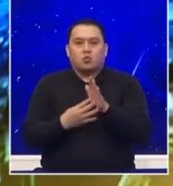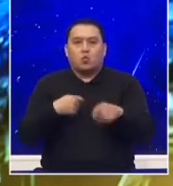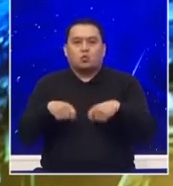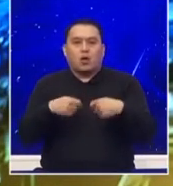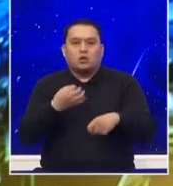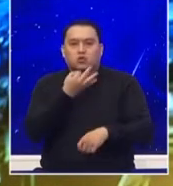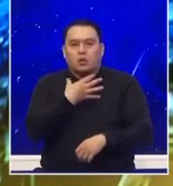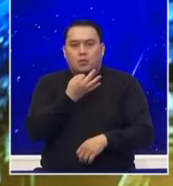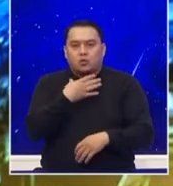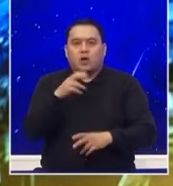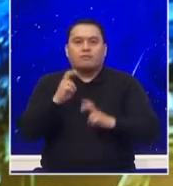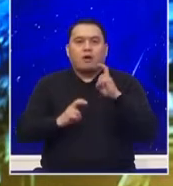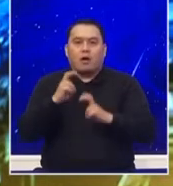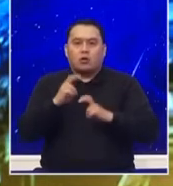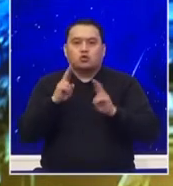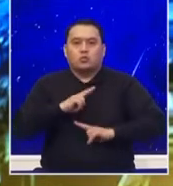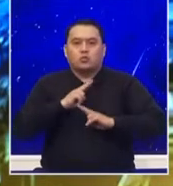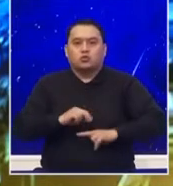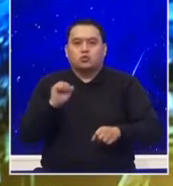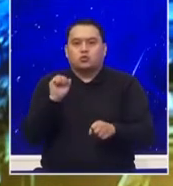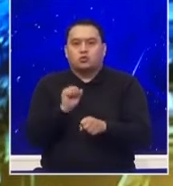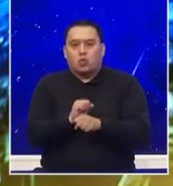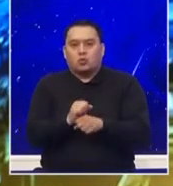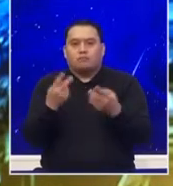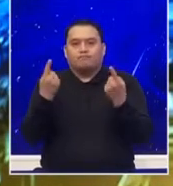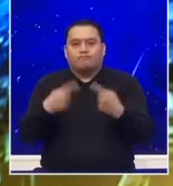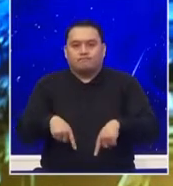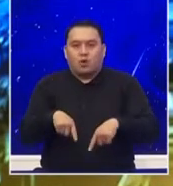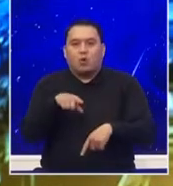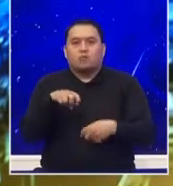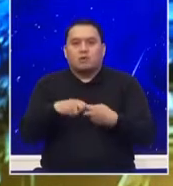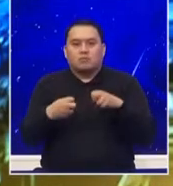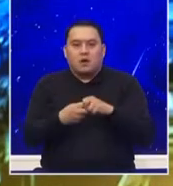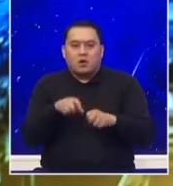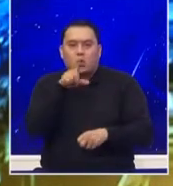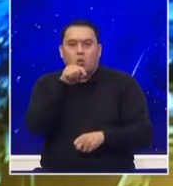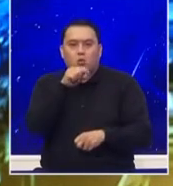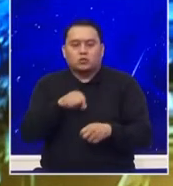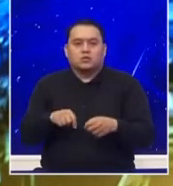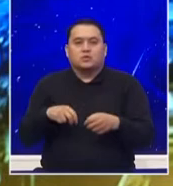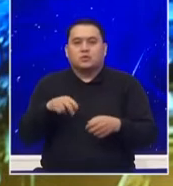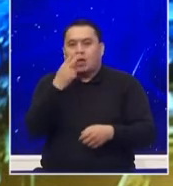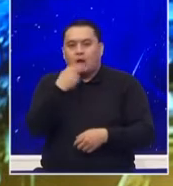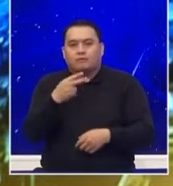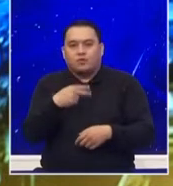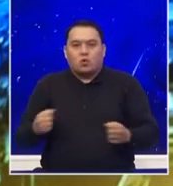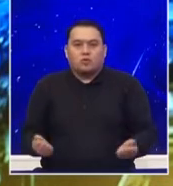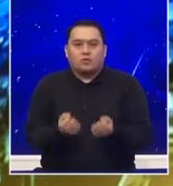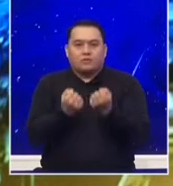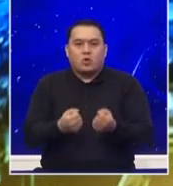бірі жұмыртқа өндіретін кәсіпорындар жұмысы тоқырауға шақ. Құс тұмауы туындатқан тосын қиындықтар өз алдына мемлекеттік субсидия